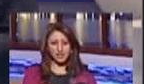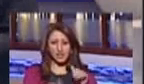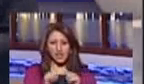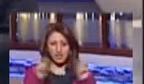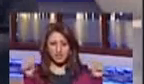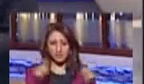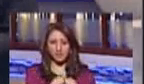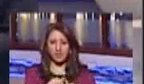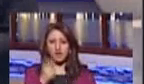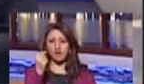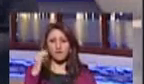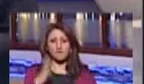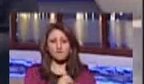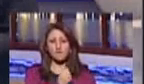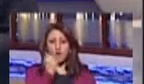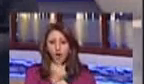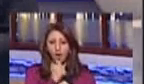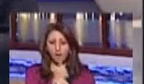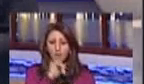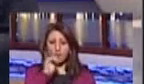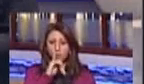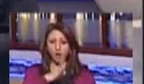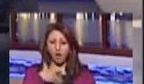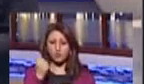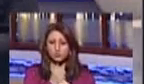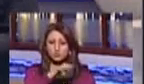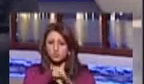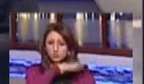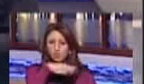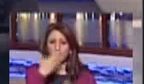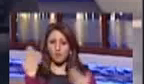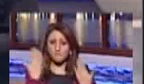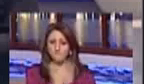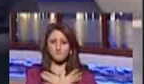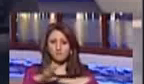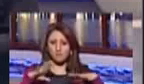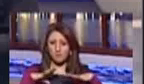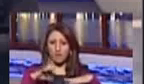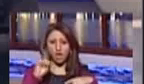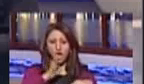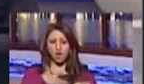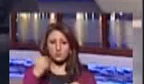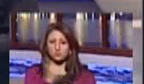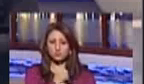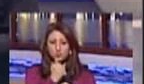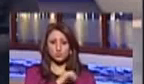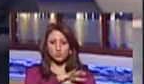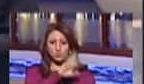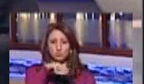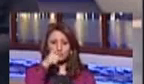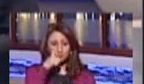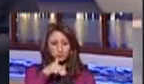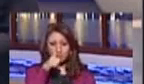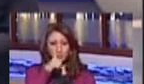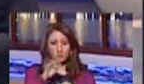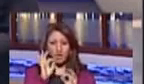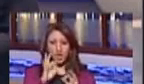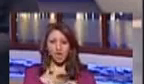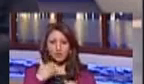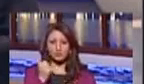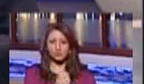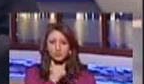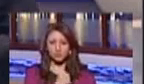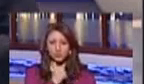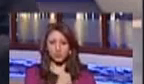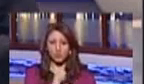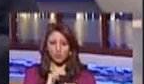وفرصه العمل الشريفه والحياه الكريمه. هؤلاء الفقراء وهذا الشعب الصابر لا يجد أمامه الآن